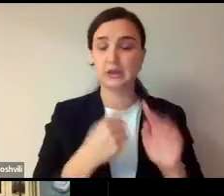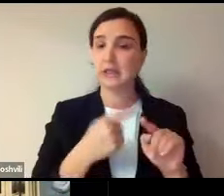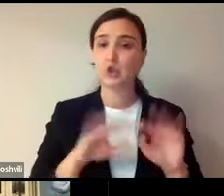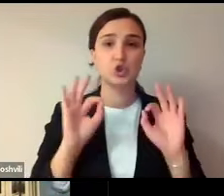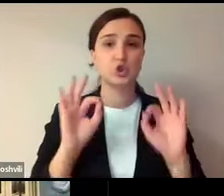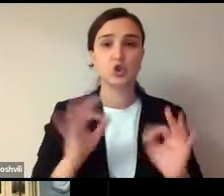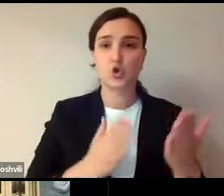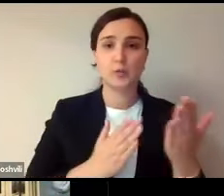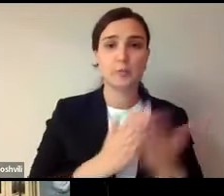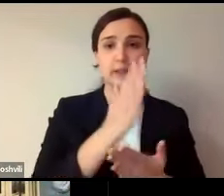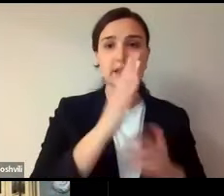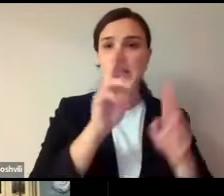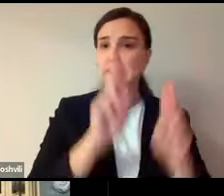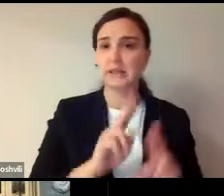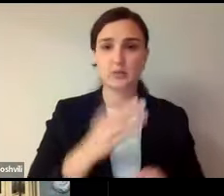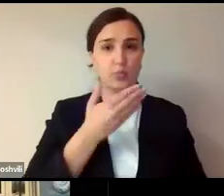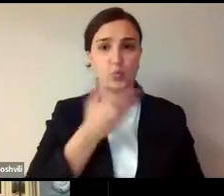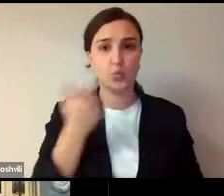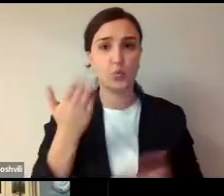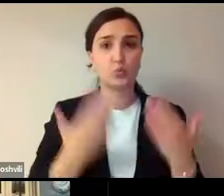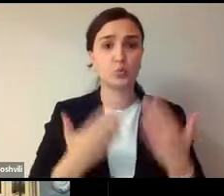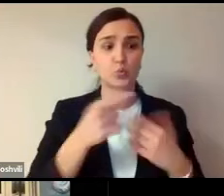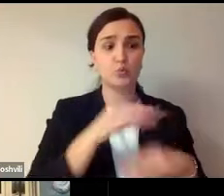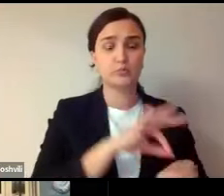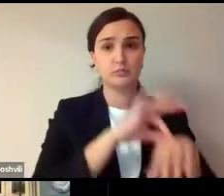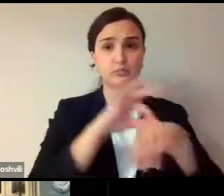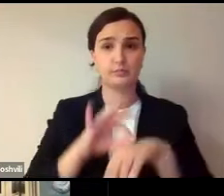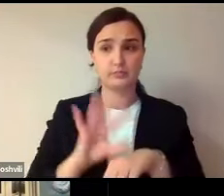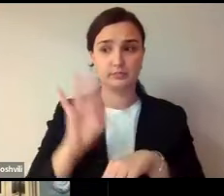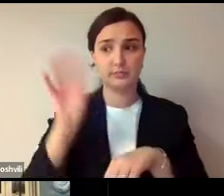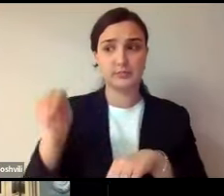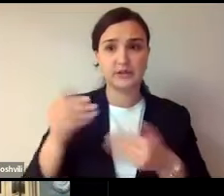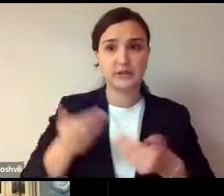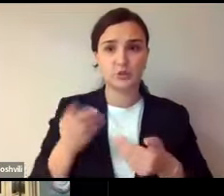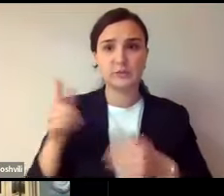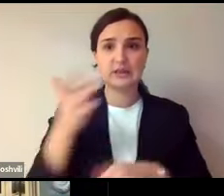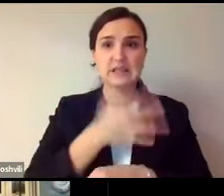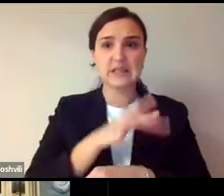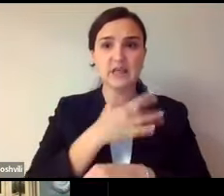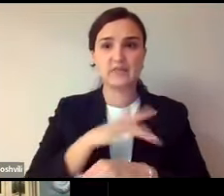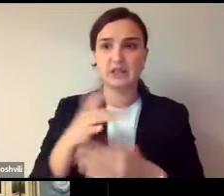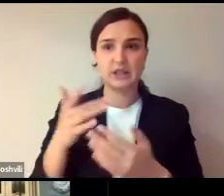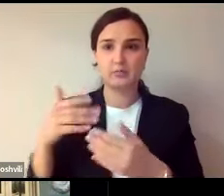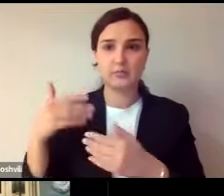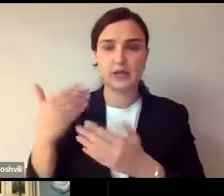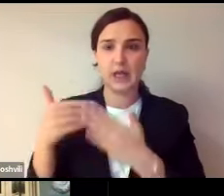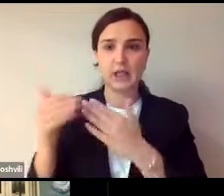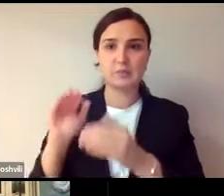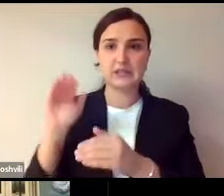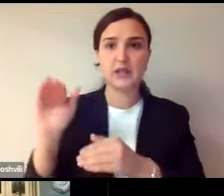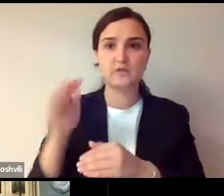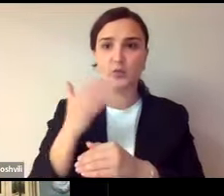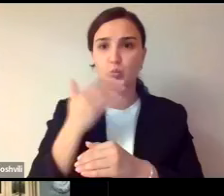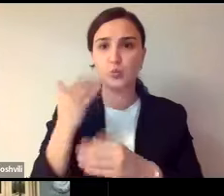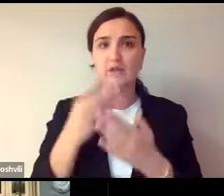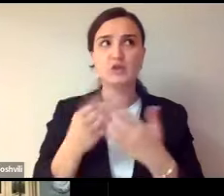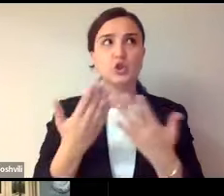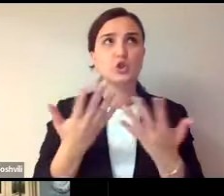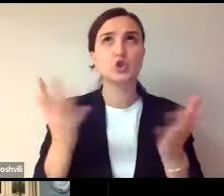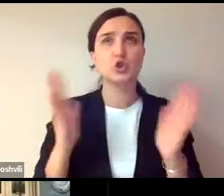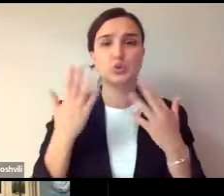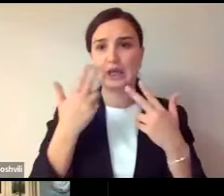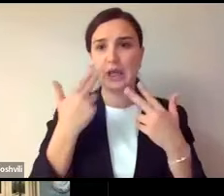იმიტომ რომ თუ იქ გადაიყვანს საცხოვრებელ, სადაც სერვისები არ იქნება ხელმისაწვდომი, სადაც თავის სოციალური ინკლუზია დაერღო,